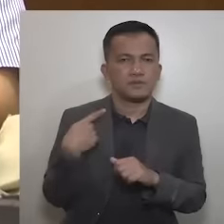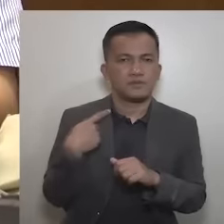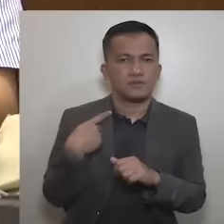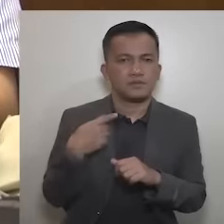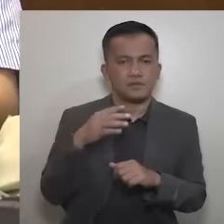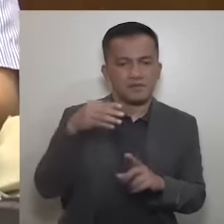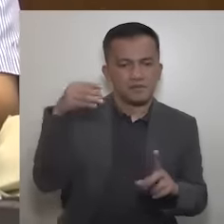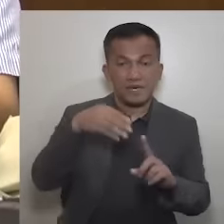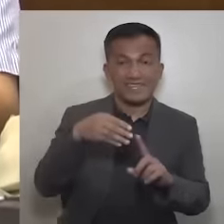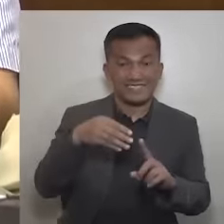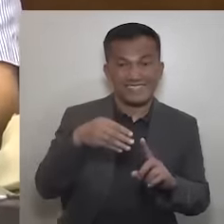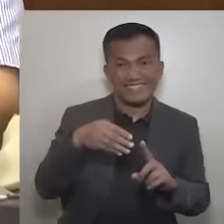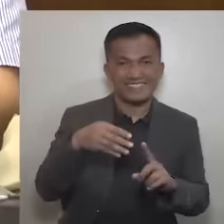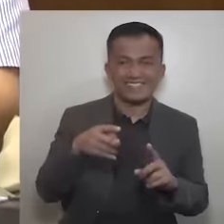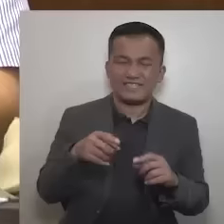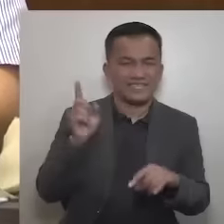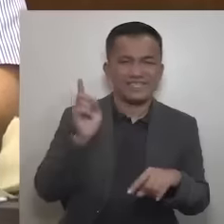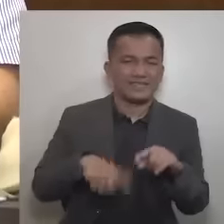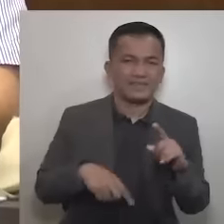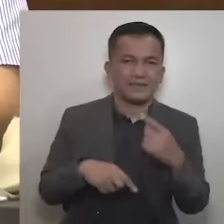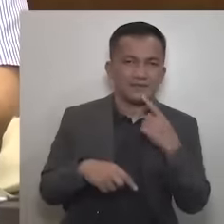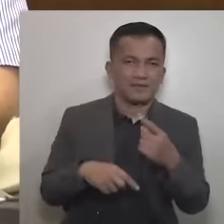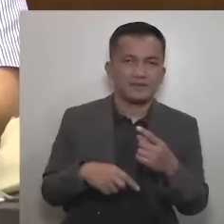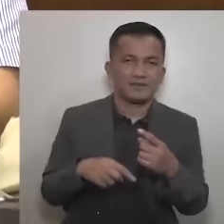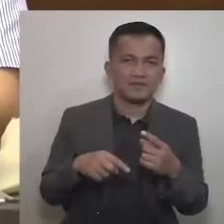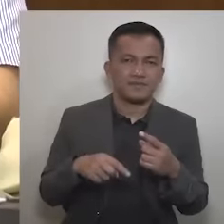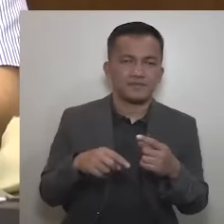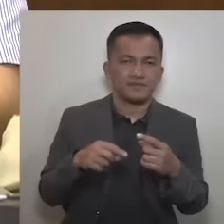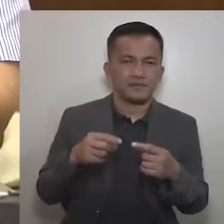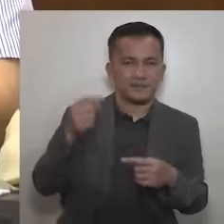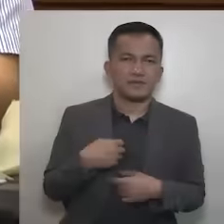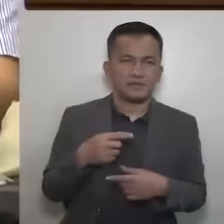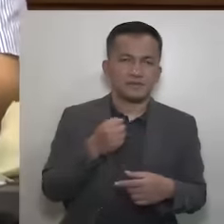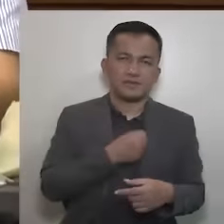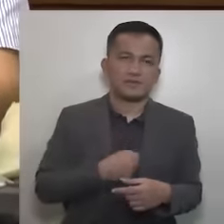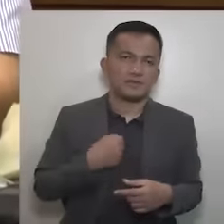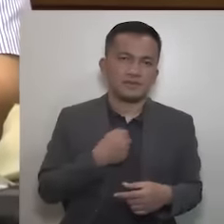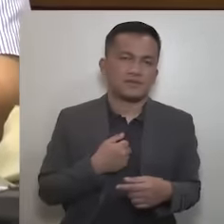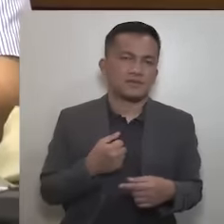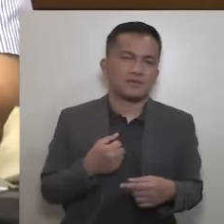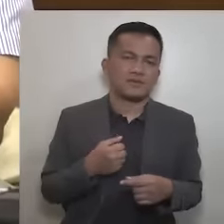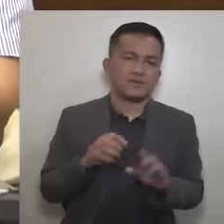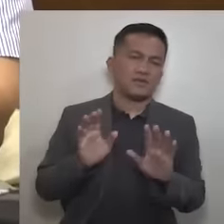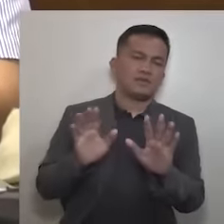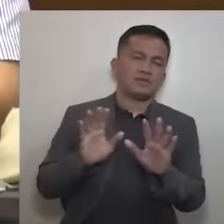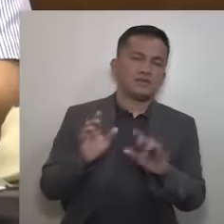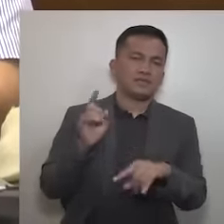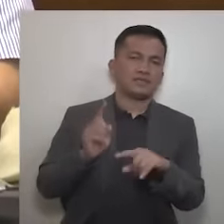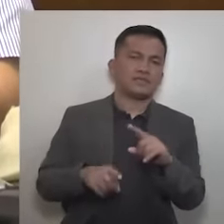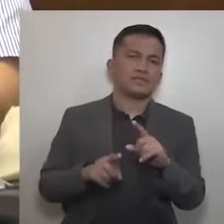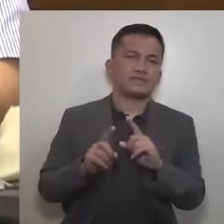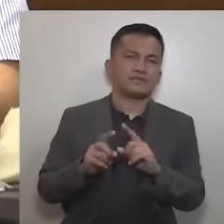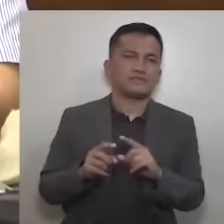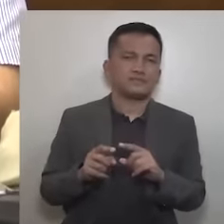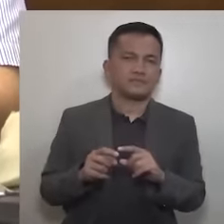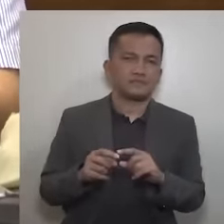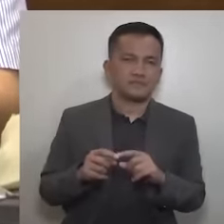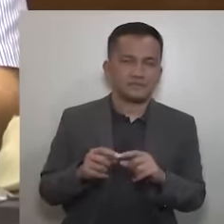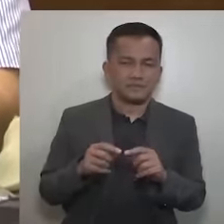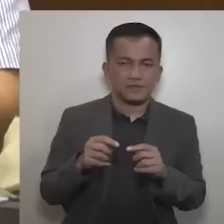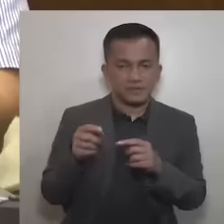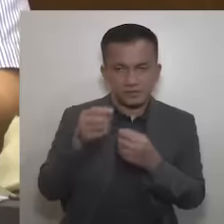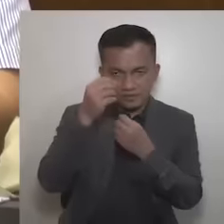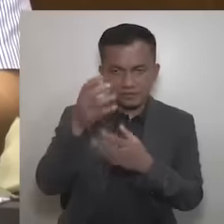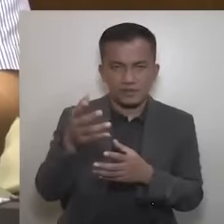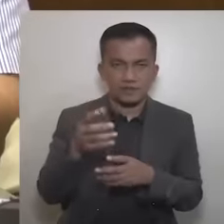ng parang bias or sinasabi ko na kagad yung na nasa isip ko. Sorry lang, you know, I'm not able to, but I'm just